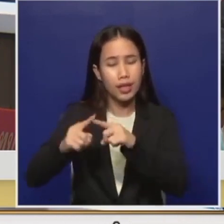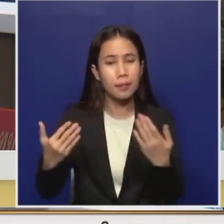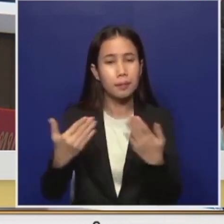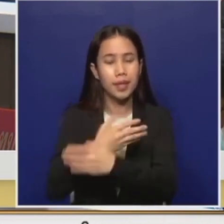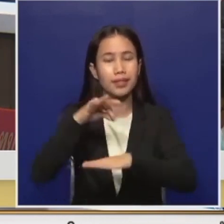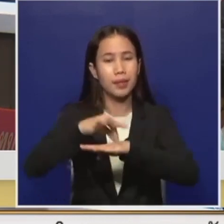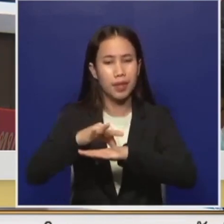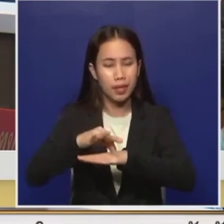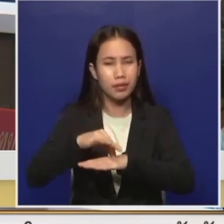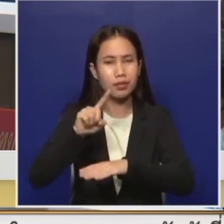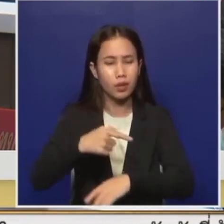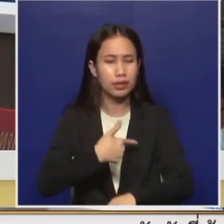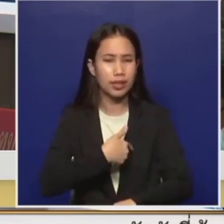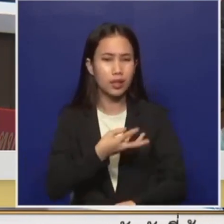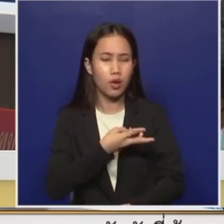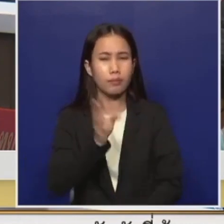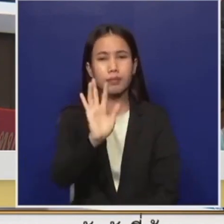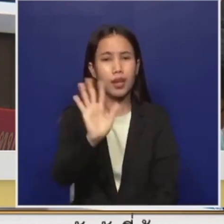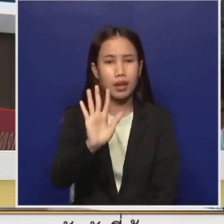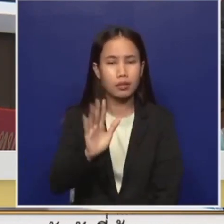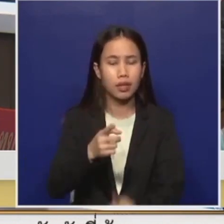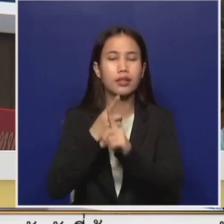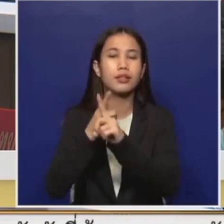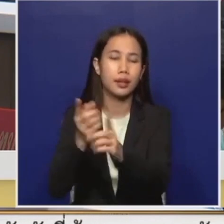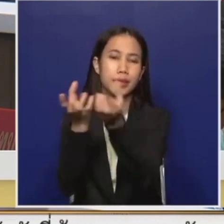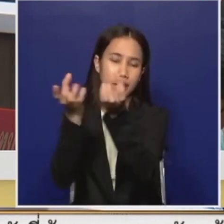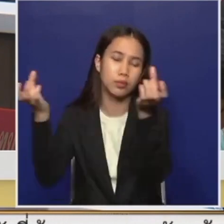ีประชาทิปตัยตามหมปญติของรฐมนูเลย